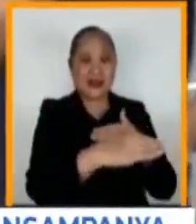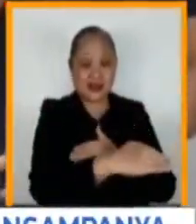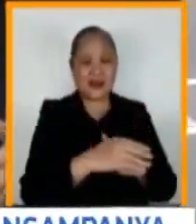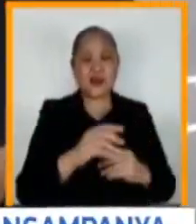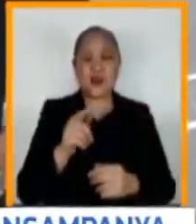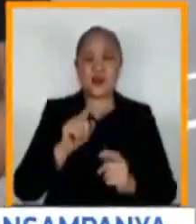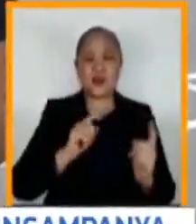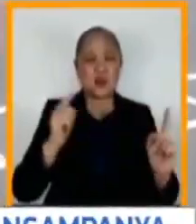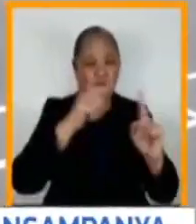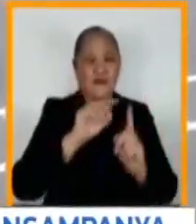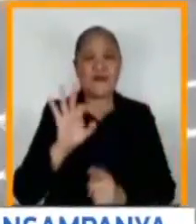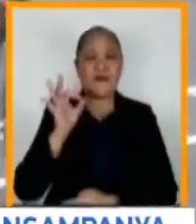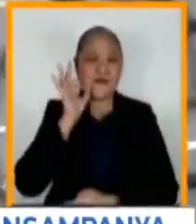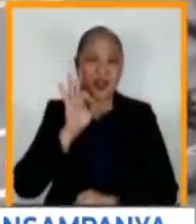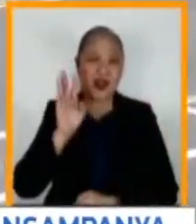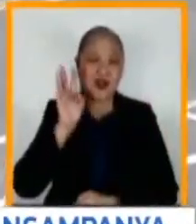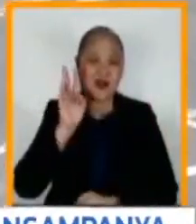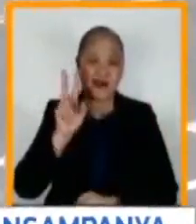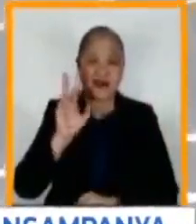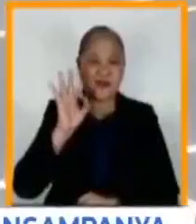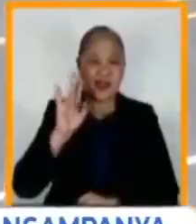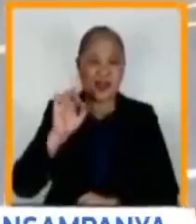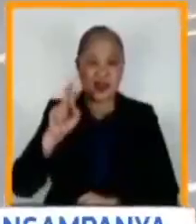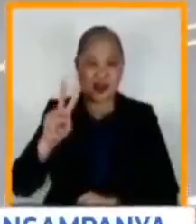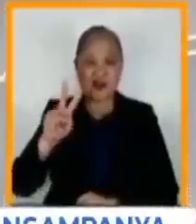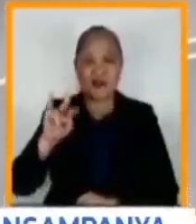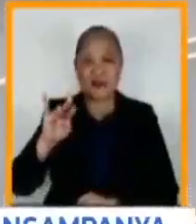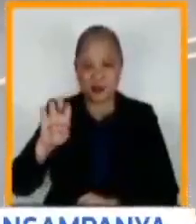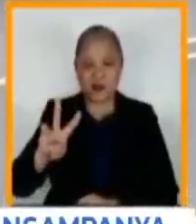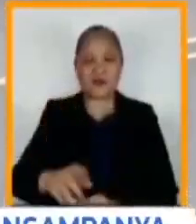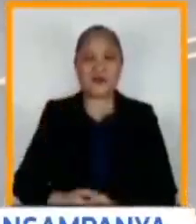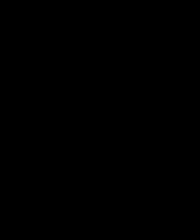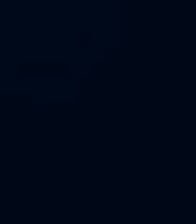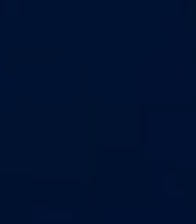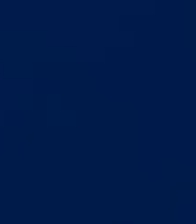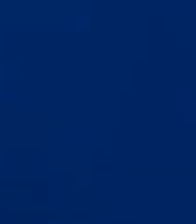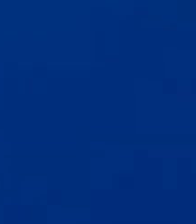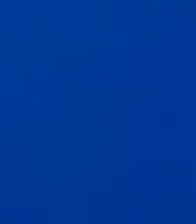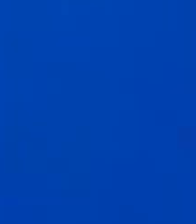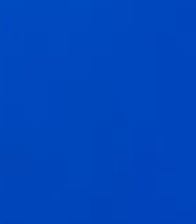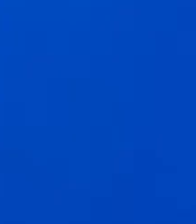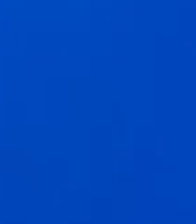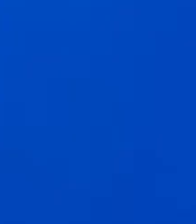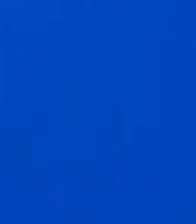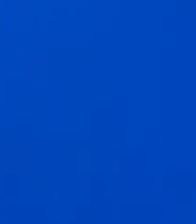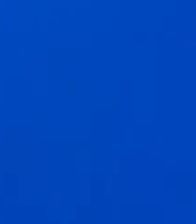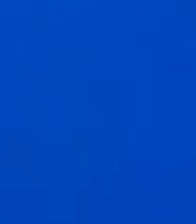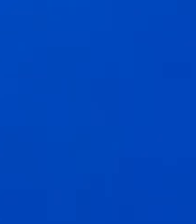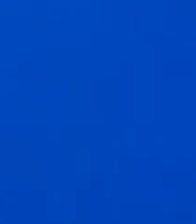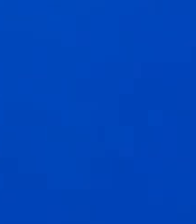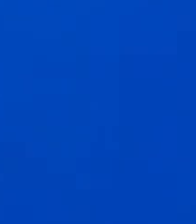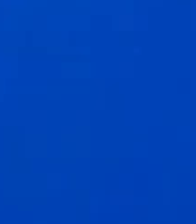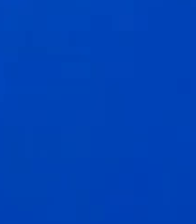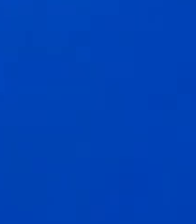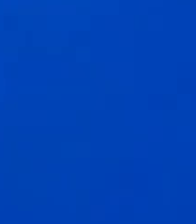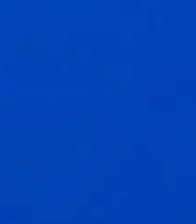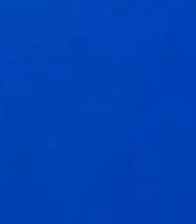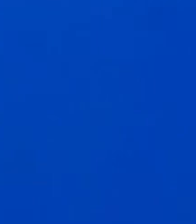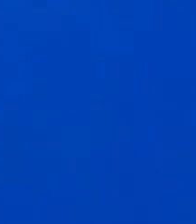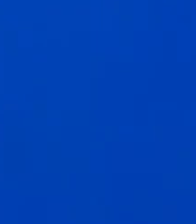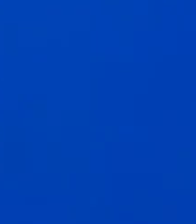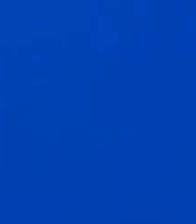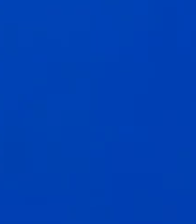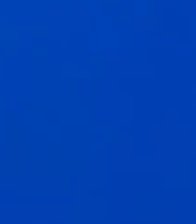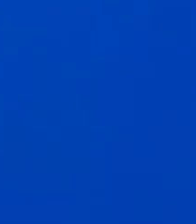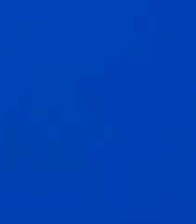mula rito sa Quezon City. Ako po si James Agustin, buong puso para sa Pilipino. Kapuso, mauuna ka sa mga balita. Panoorin lamang